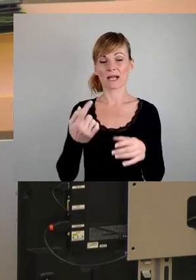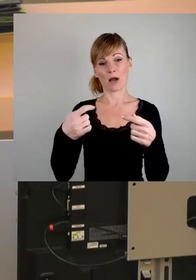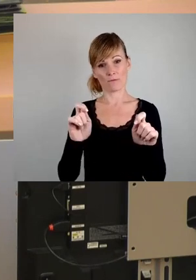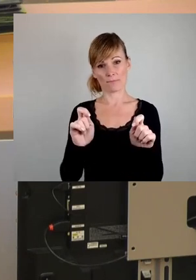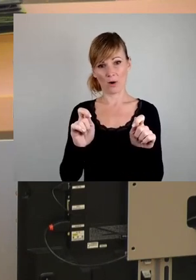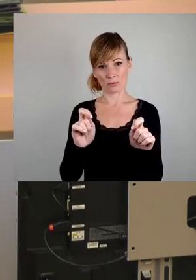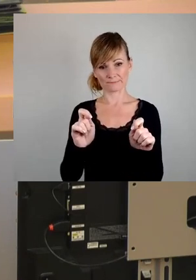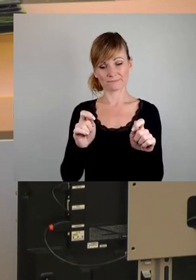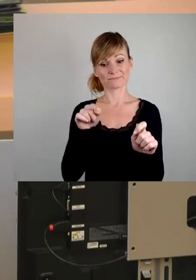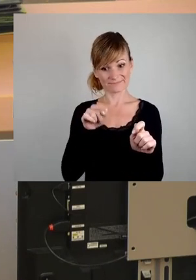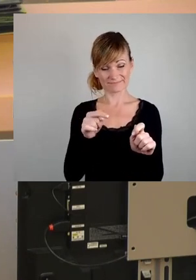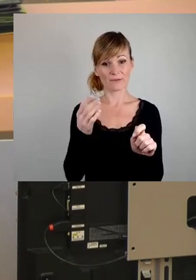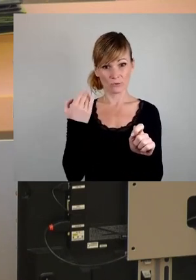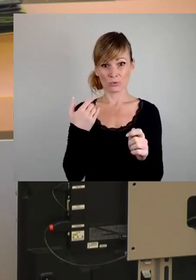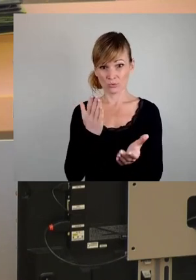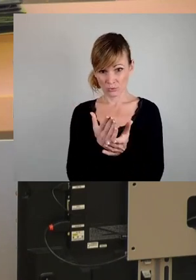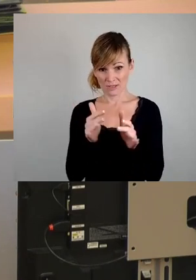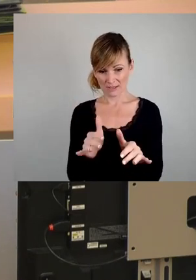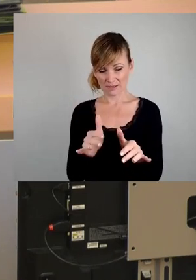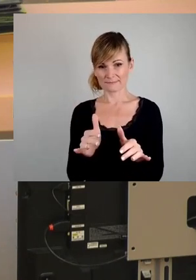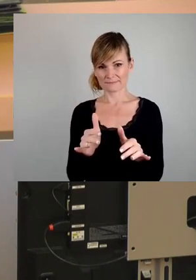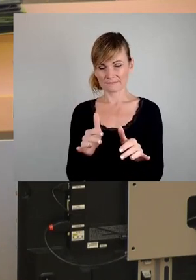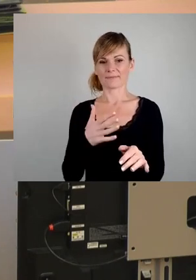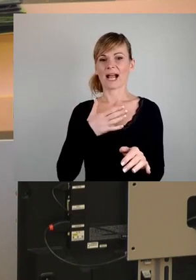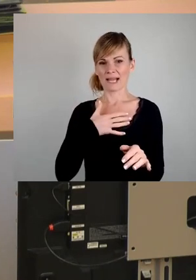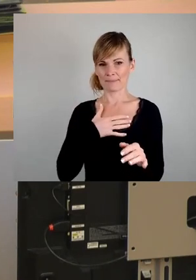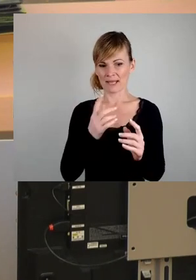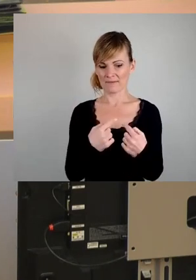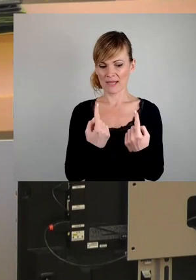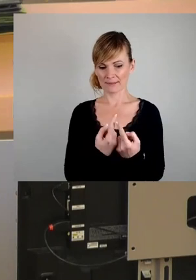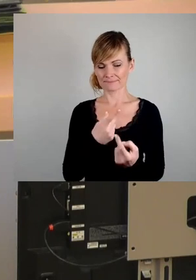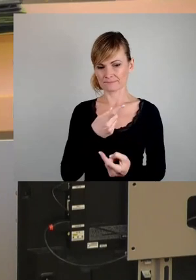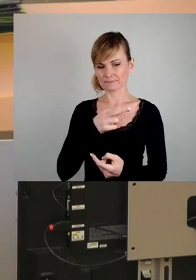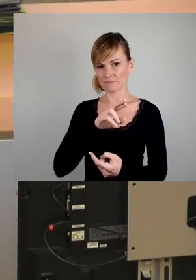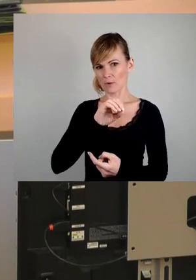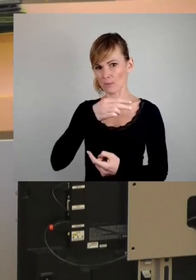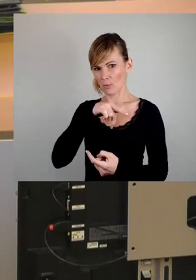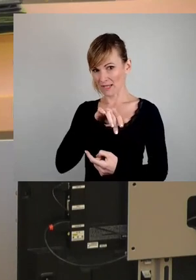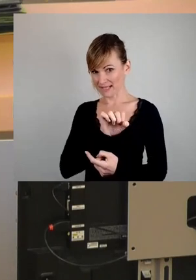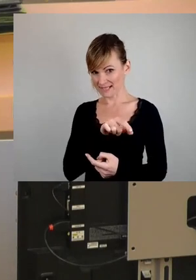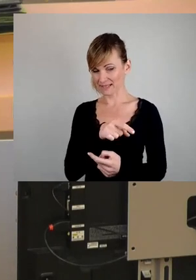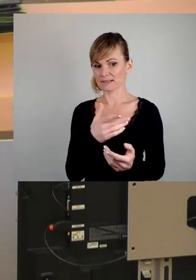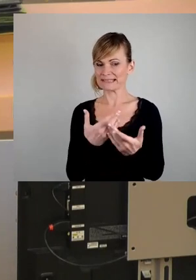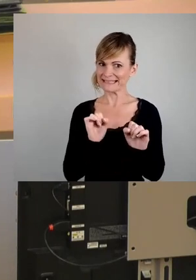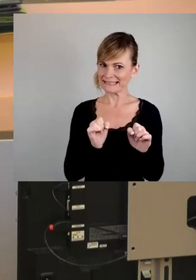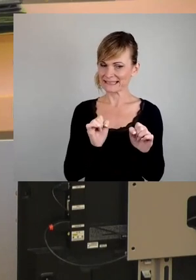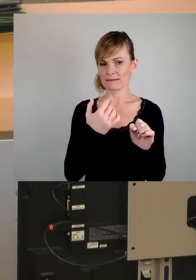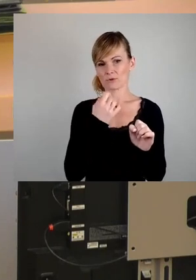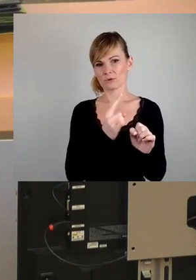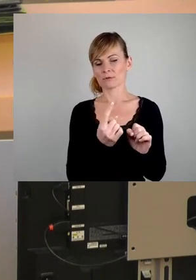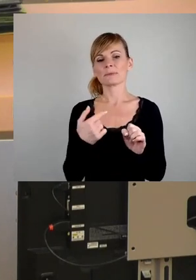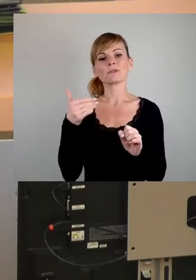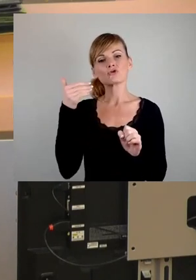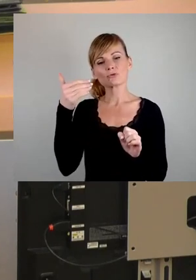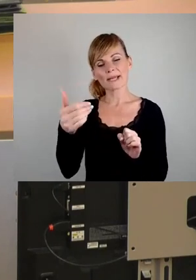mal gab und für die sich der Heimatverein Prolis sehr stark engagiert. Aber dazu wird Dietmar Hassler dann noch mal ganz kurz was sagen. Und da die Buga aber